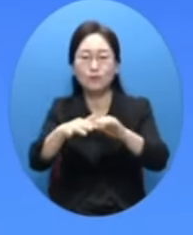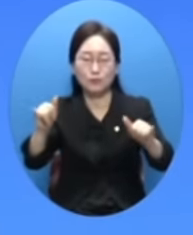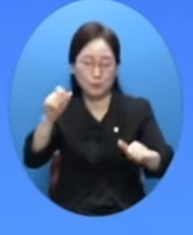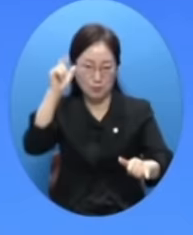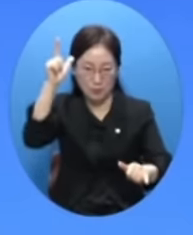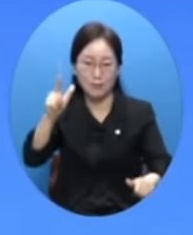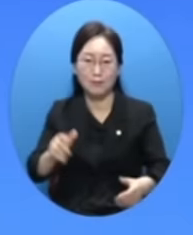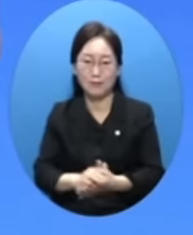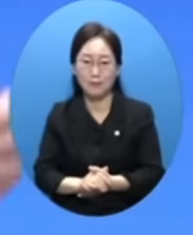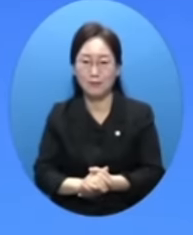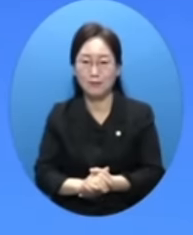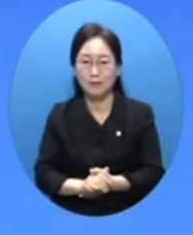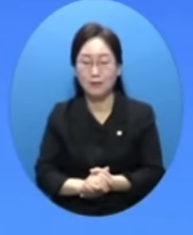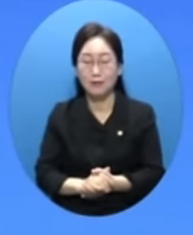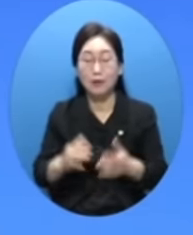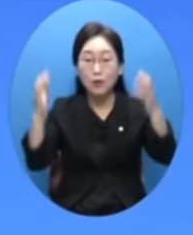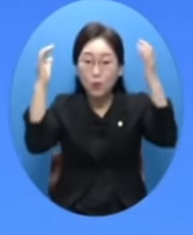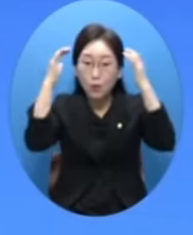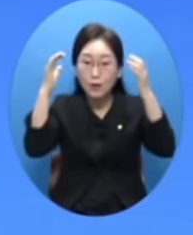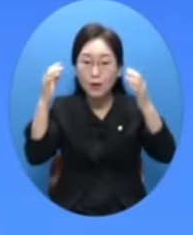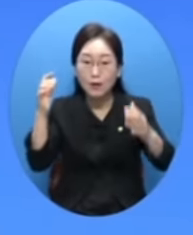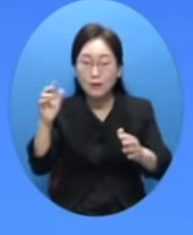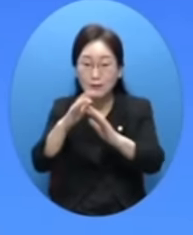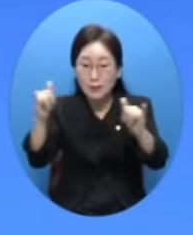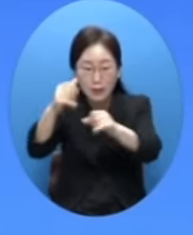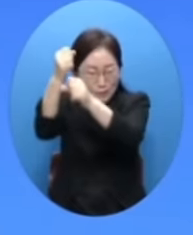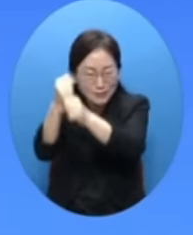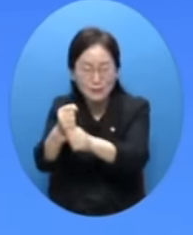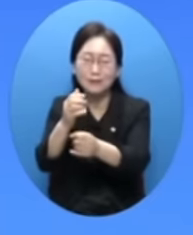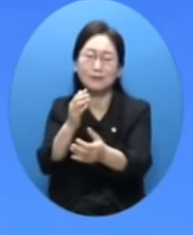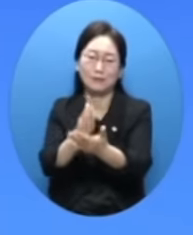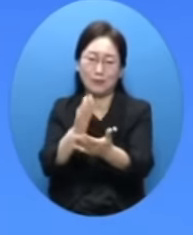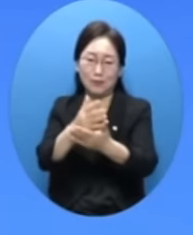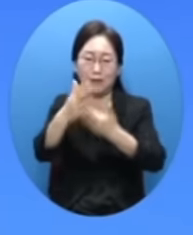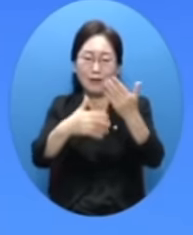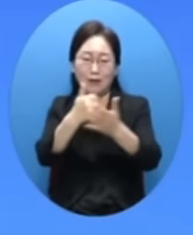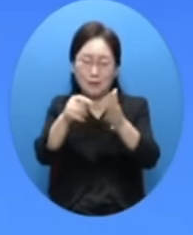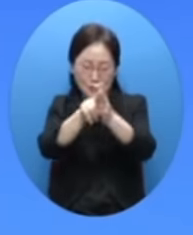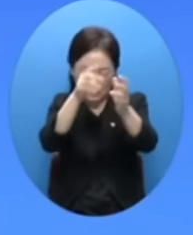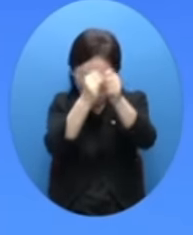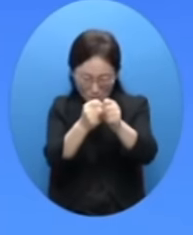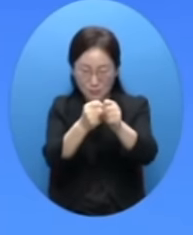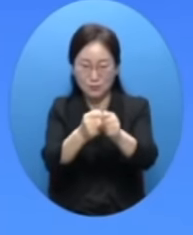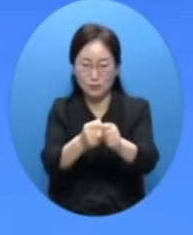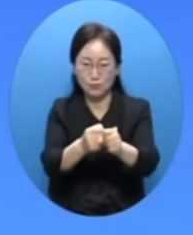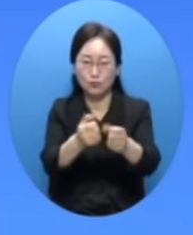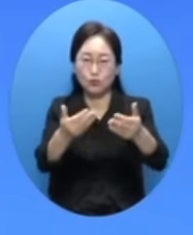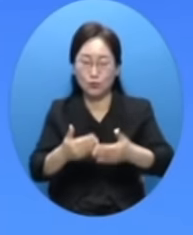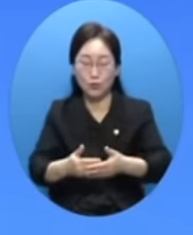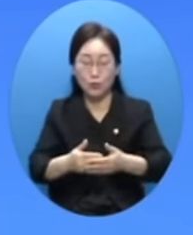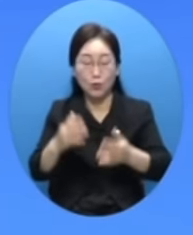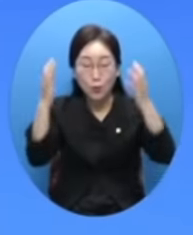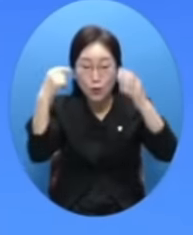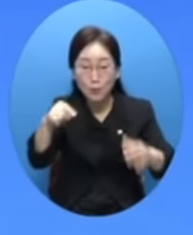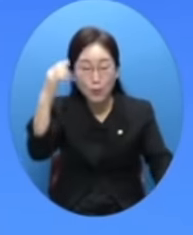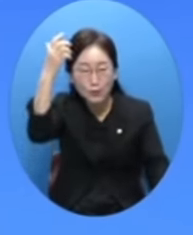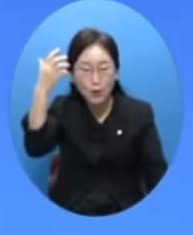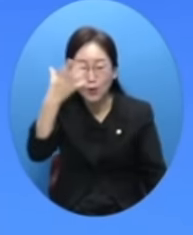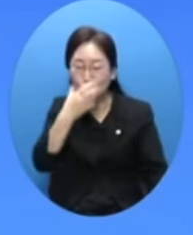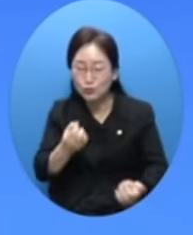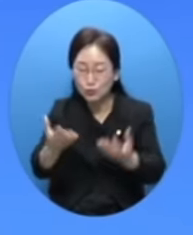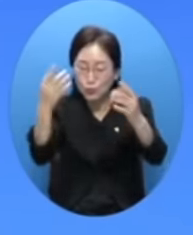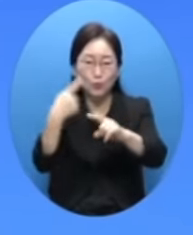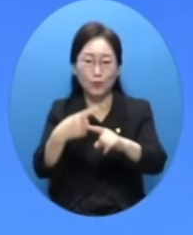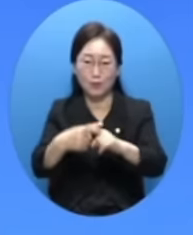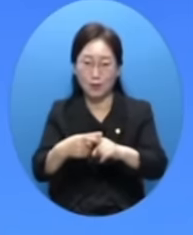것입니다. 고난은 사람을 의지하지 않게 하고 하나님을 의지하게 만듭니다. 고난은 영적인 축복입니다. 고난은 교만한